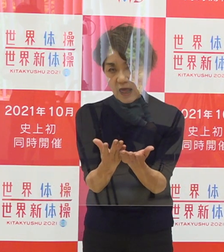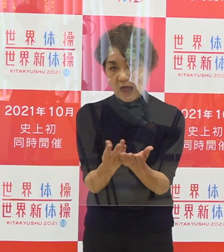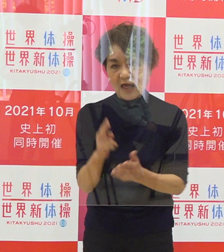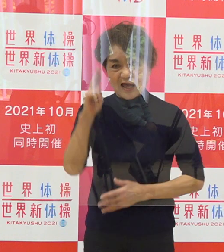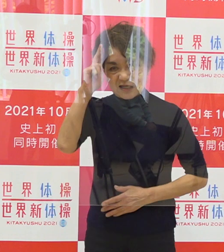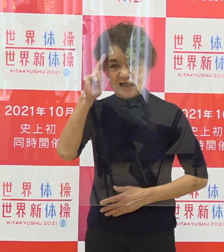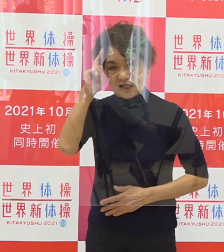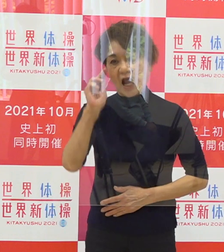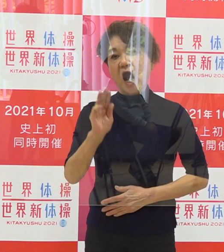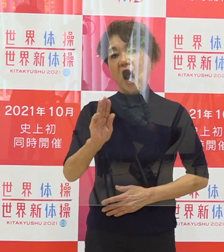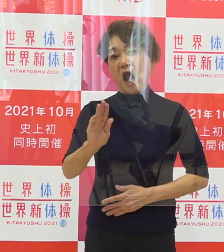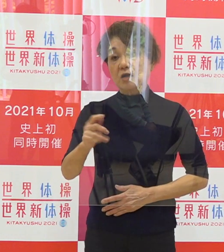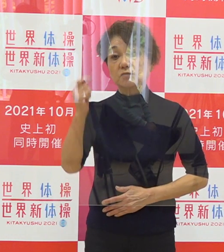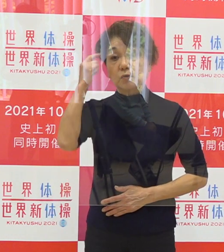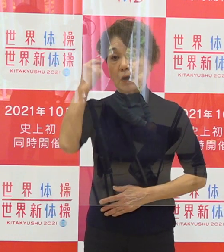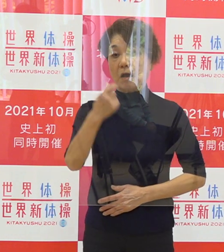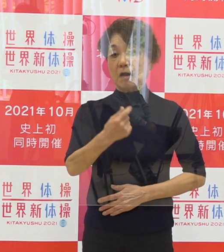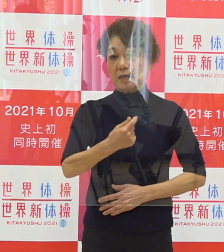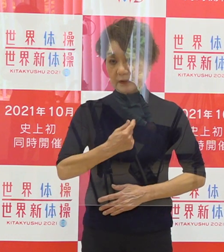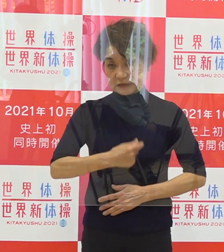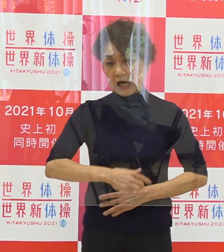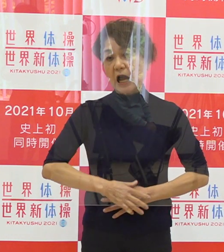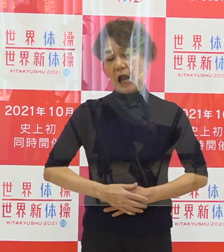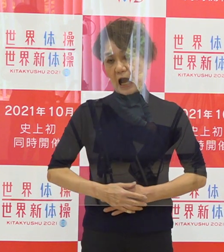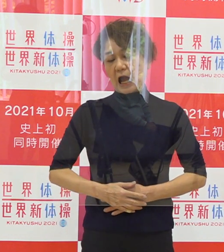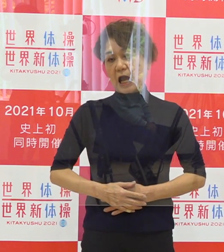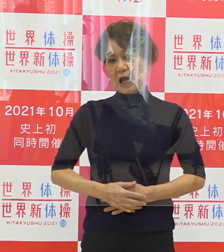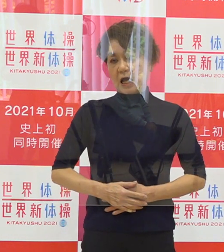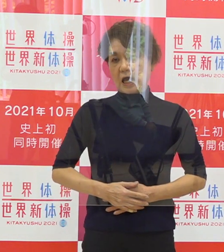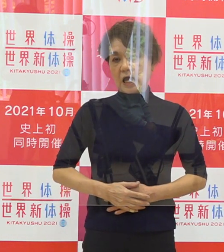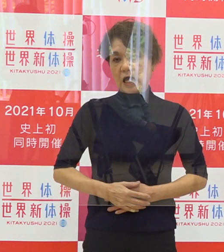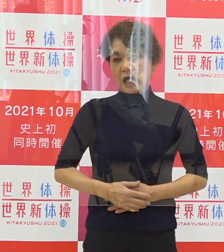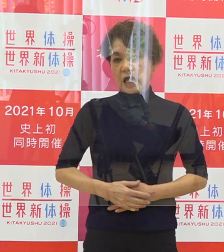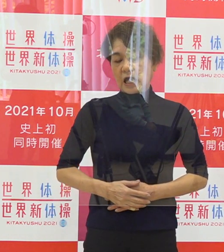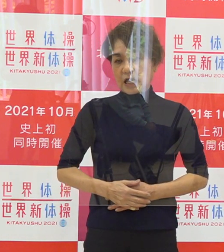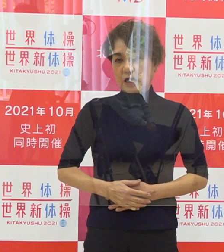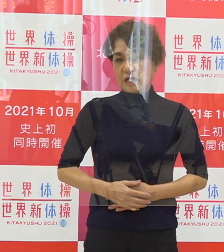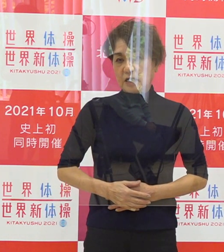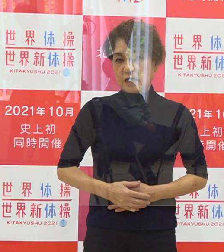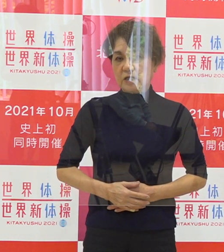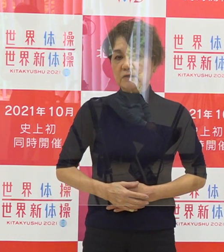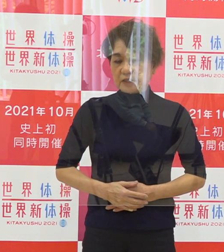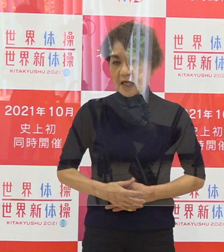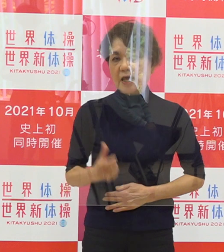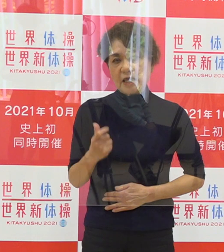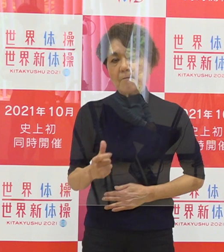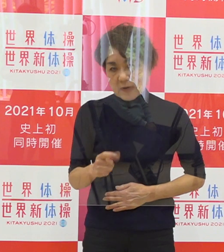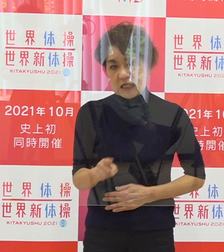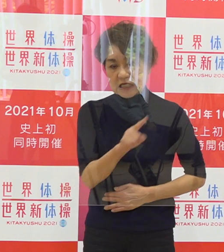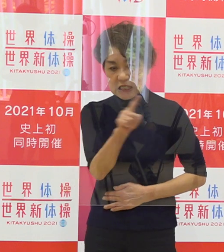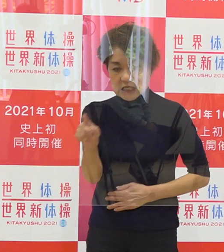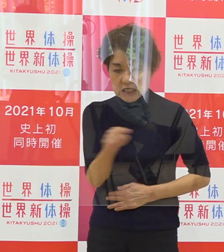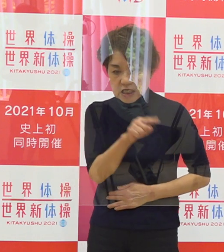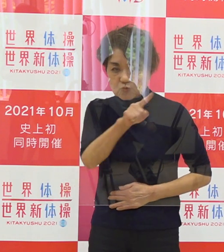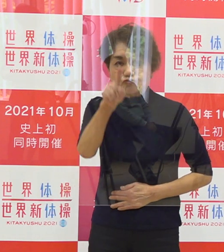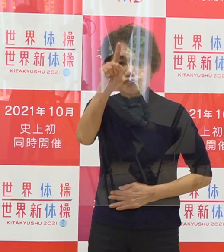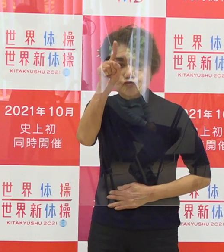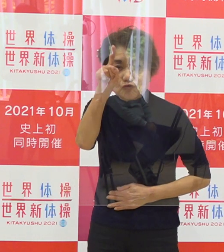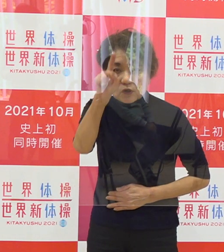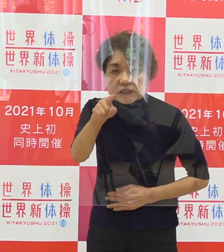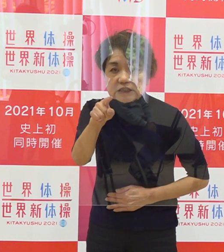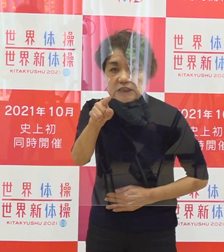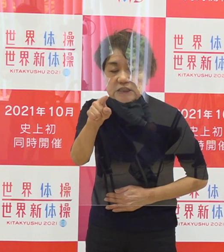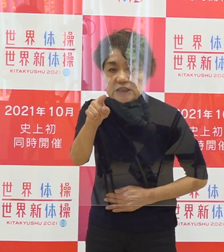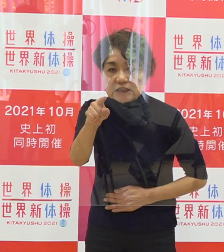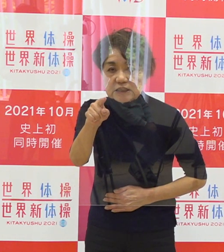断をしまして、それでいやフルにするためではなくてですね、やっぱり2分の1無制限に入れてしまうと対